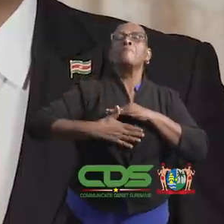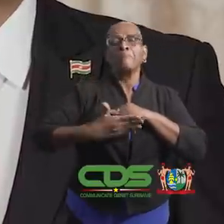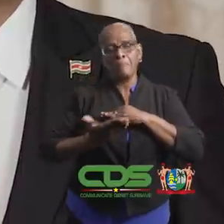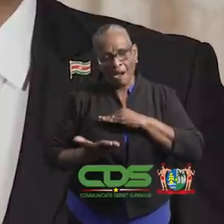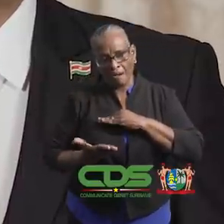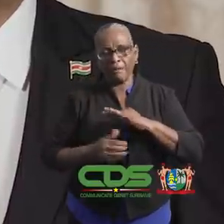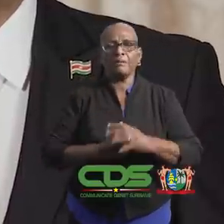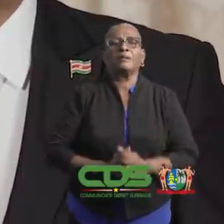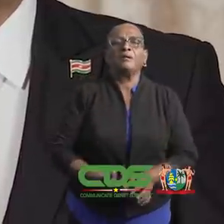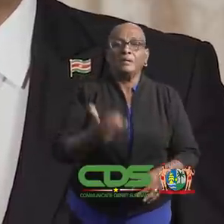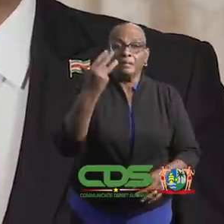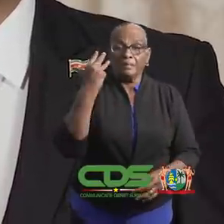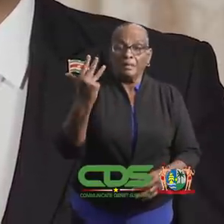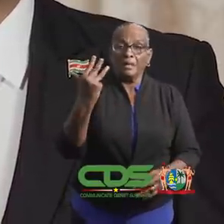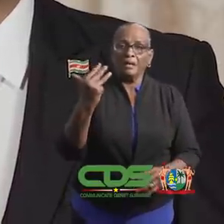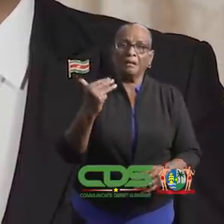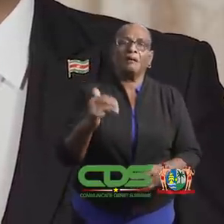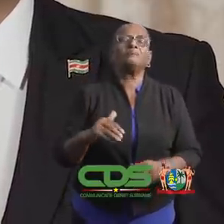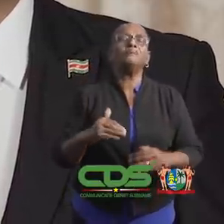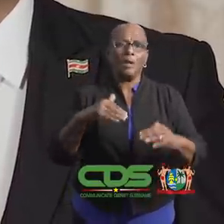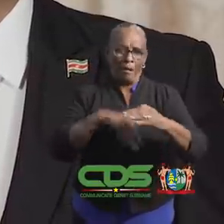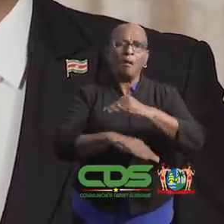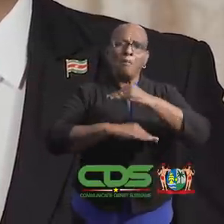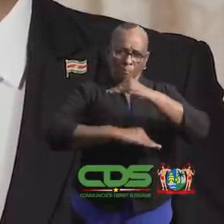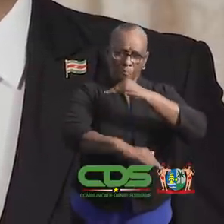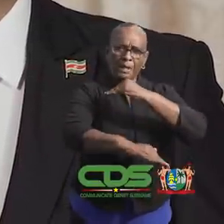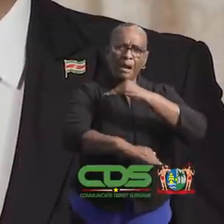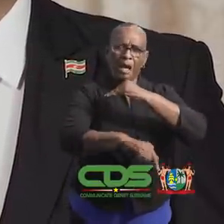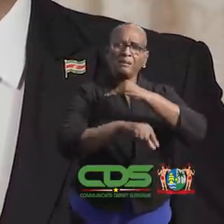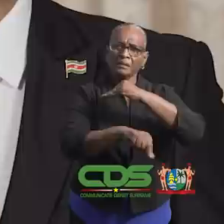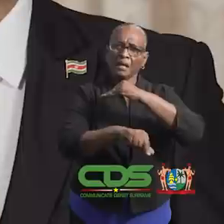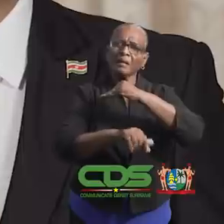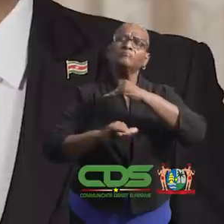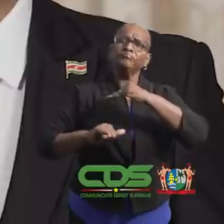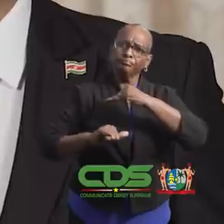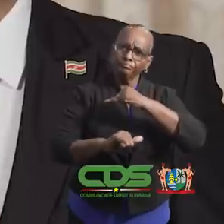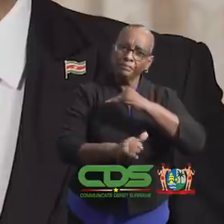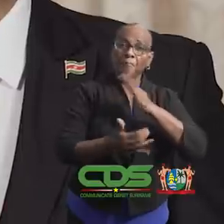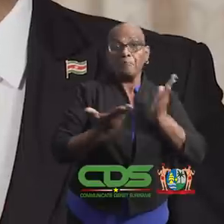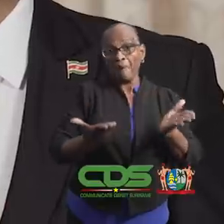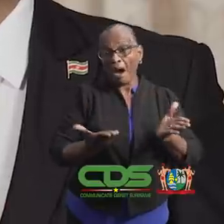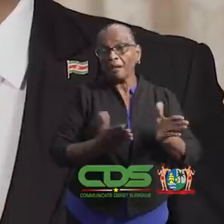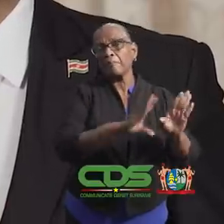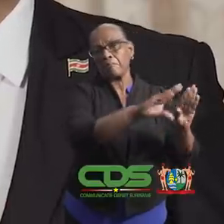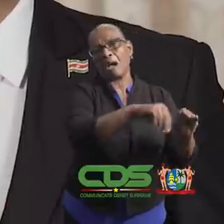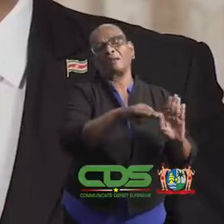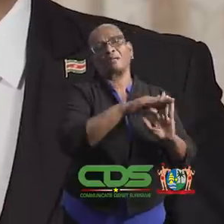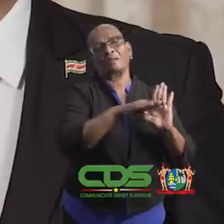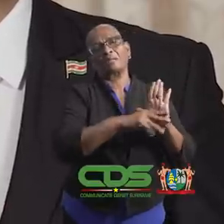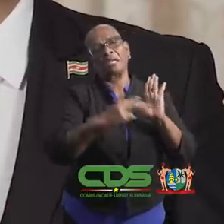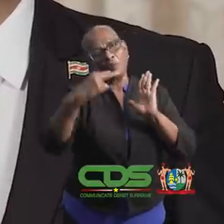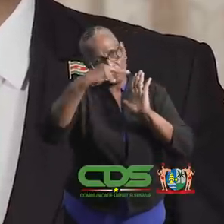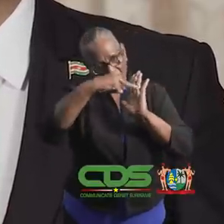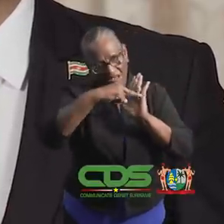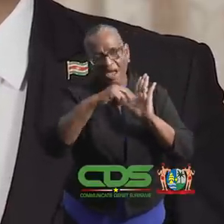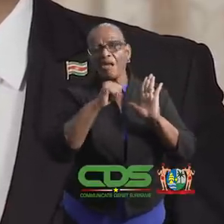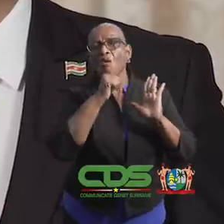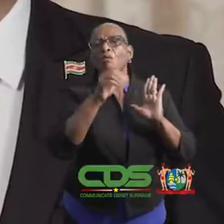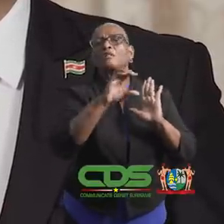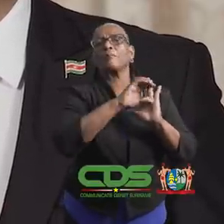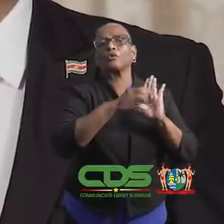Maatregel 9. Vluchten naar het binnenland worden slechts ondernomen onder naleving van de geldende